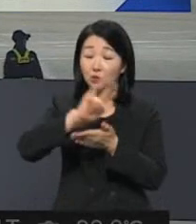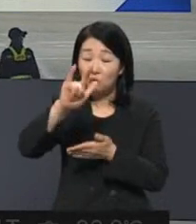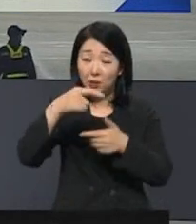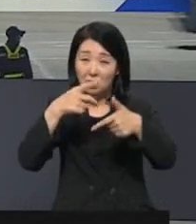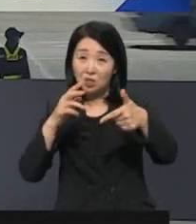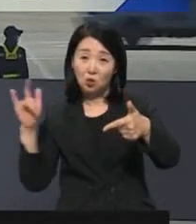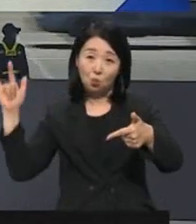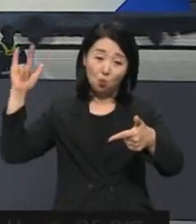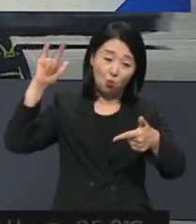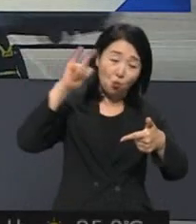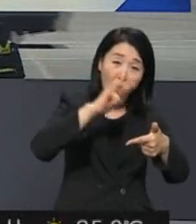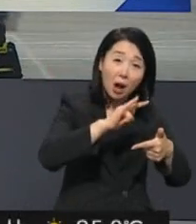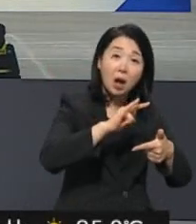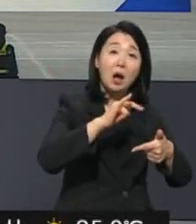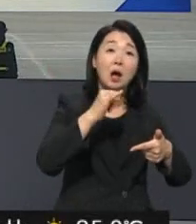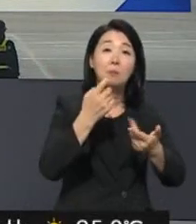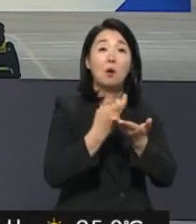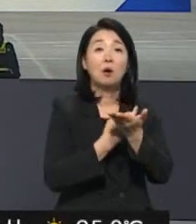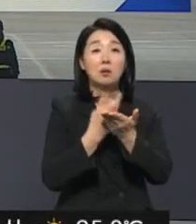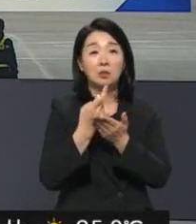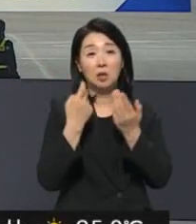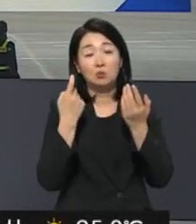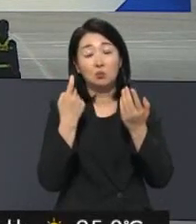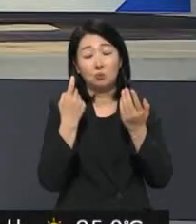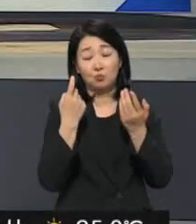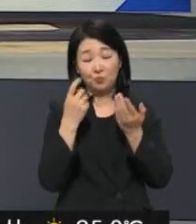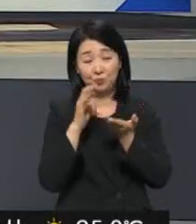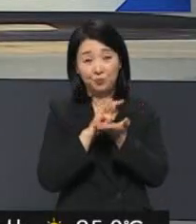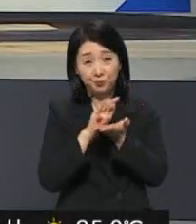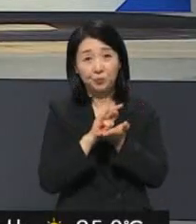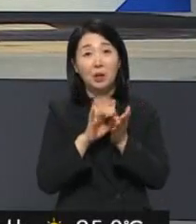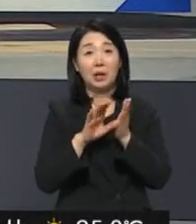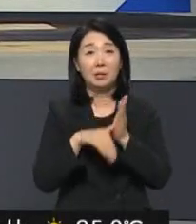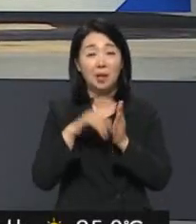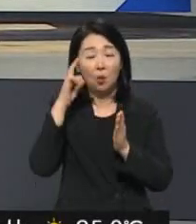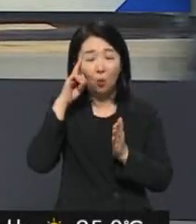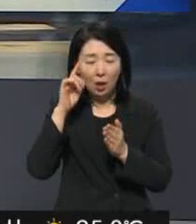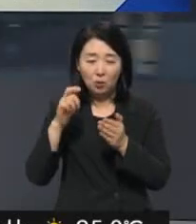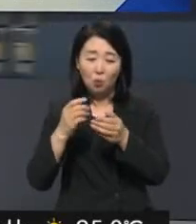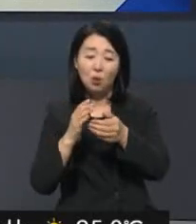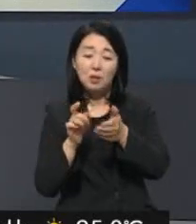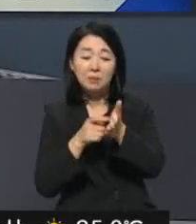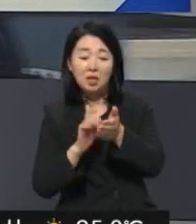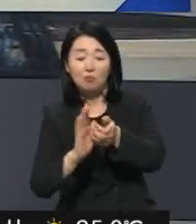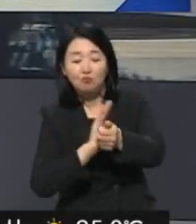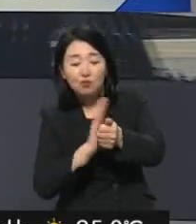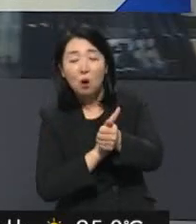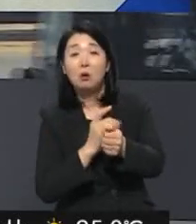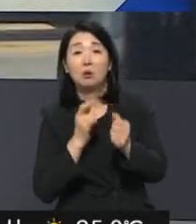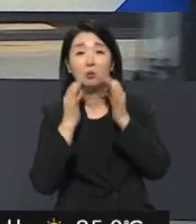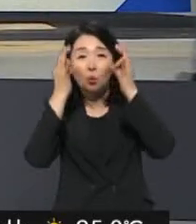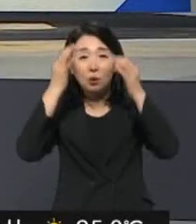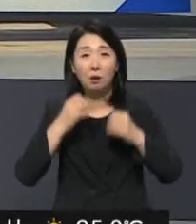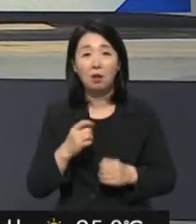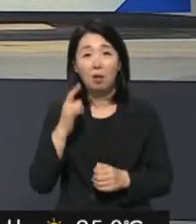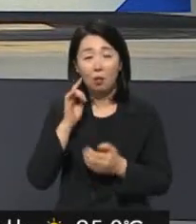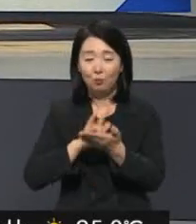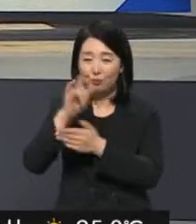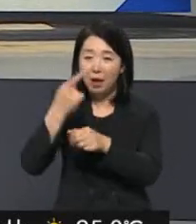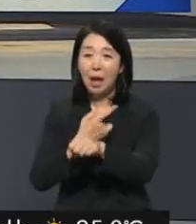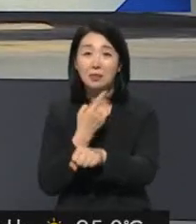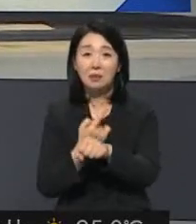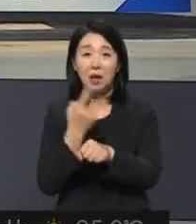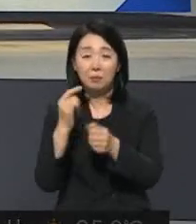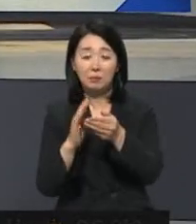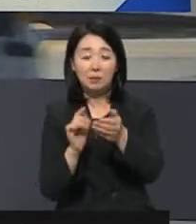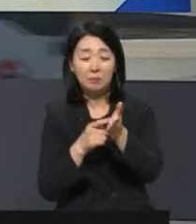제주항공 여객기에서 또 비상문 난동이 일어났습니다. 이륙한 지 1시간 정도 지난 뒤 한 승객이 비상문을 열려고 시도한